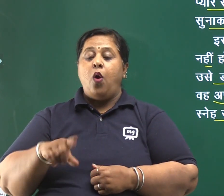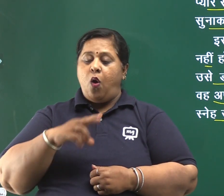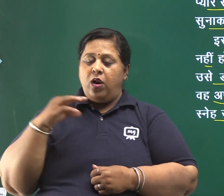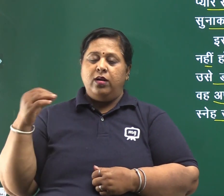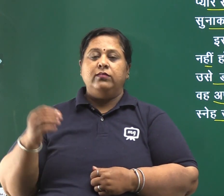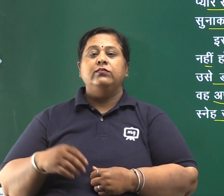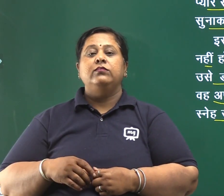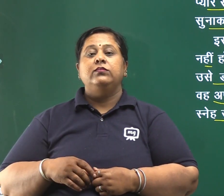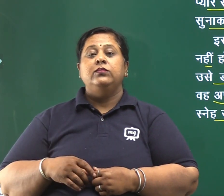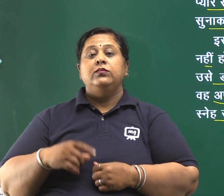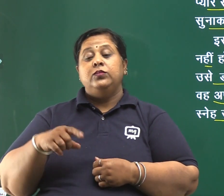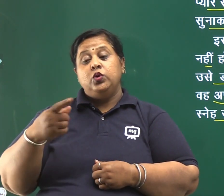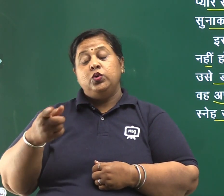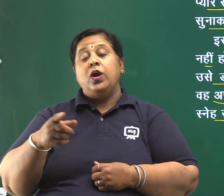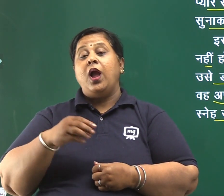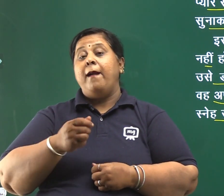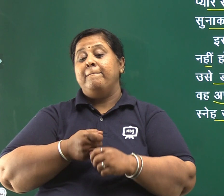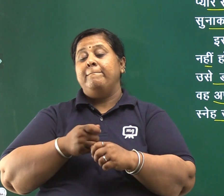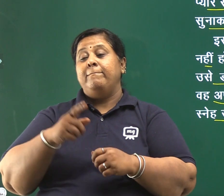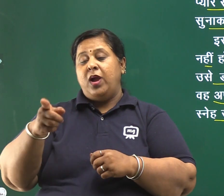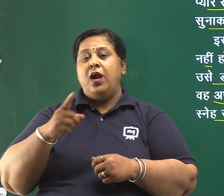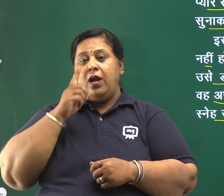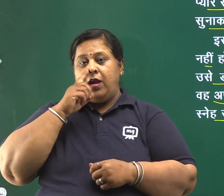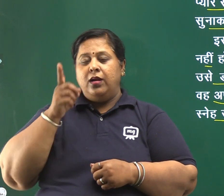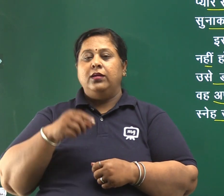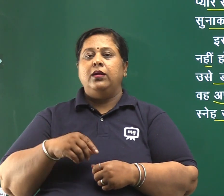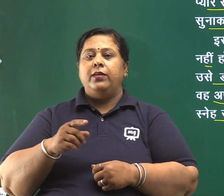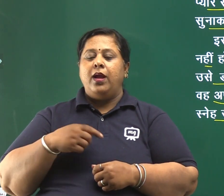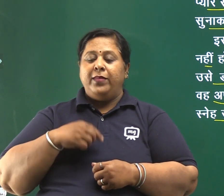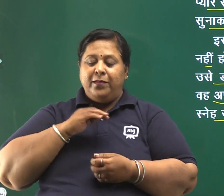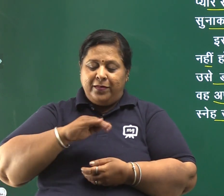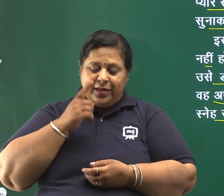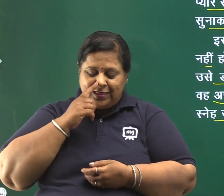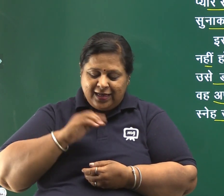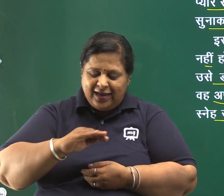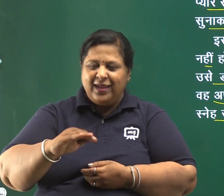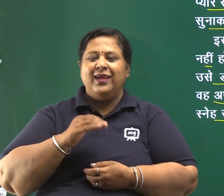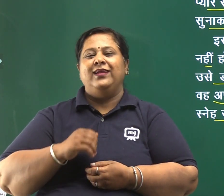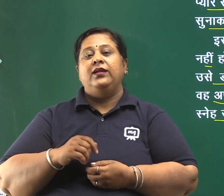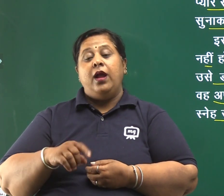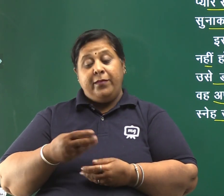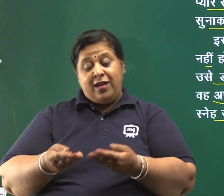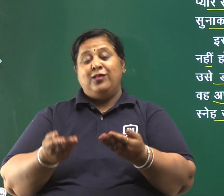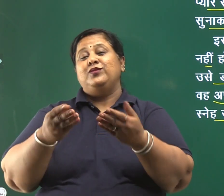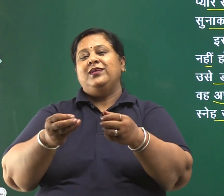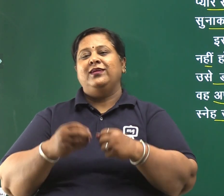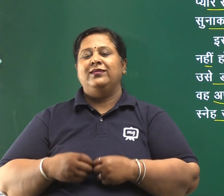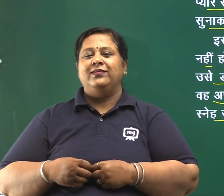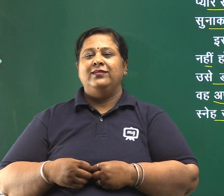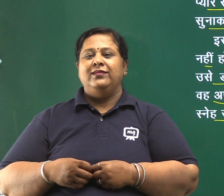और जो काम माँ अपनी बच्ची के लिए अपने हाथों